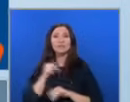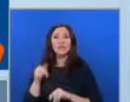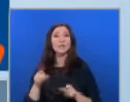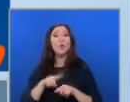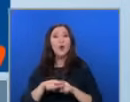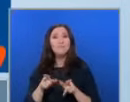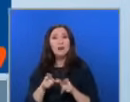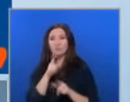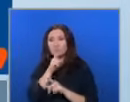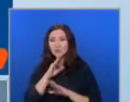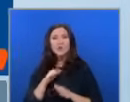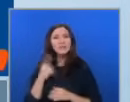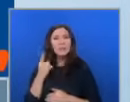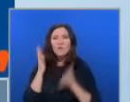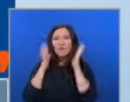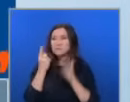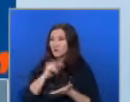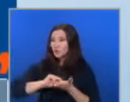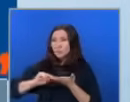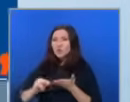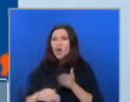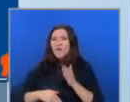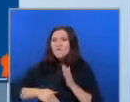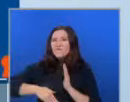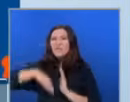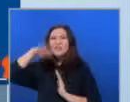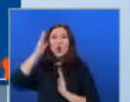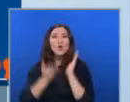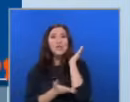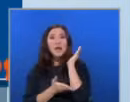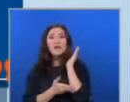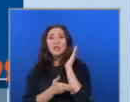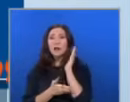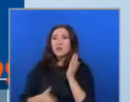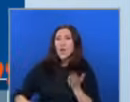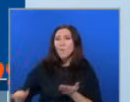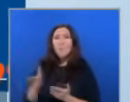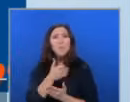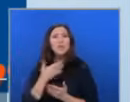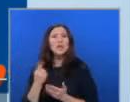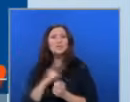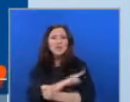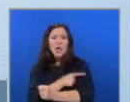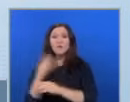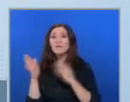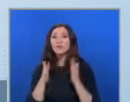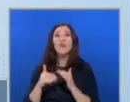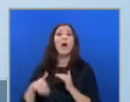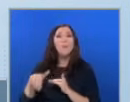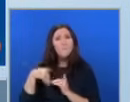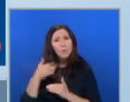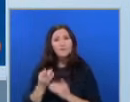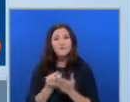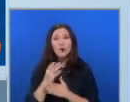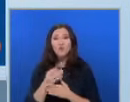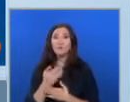мълчание. Само във Фейсбук първо написа, че високите дървета ги брулят силни ветрове, а после в нов пост заяви. В дни